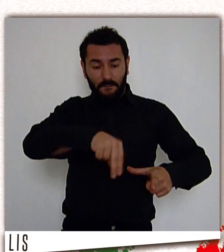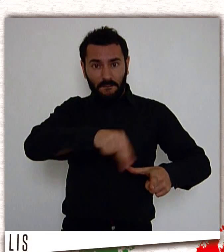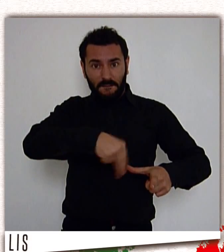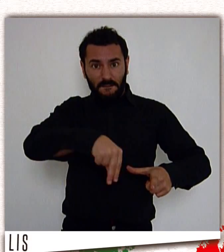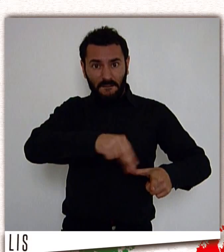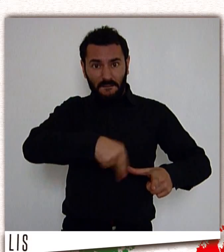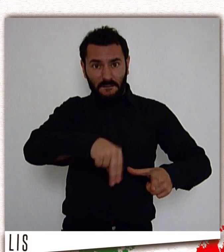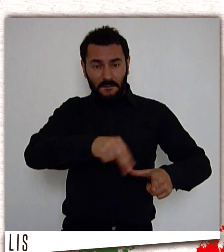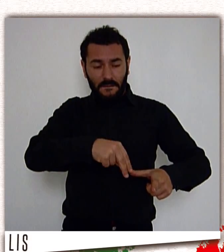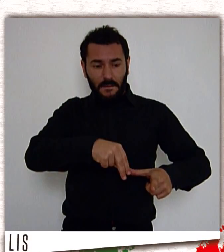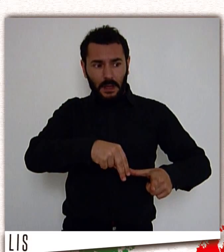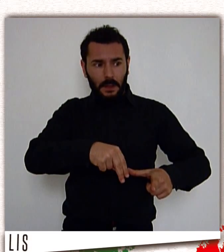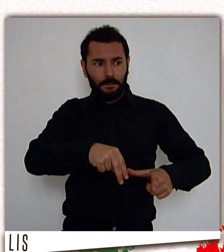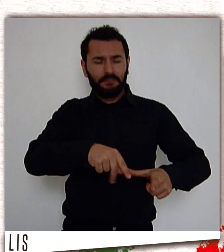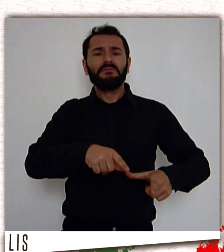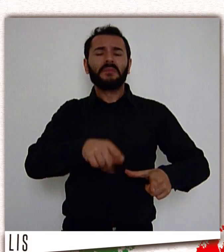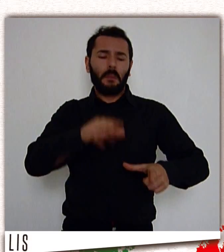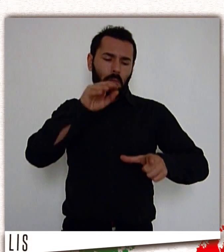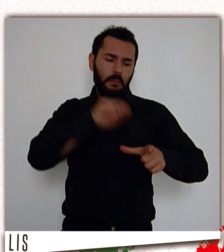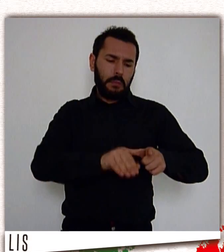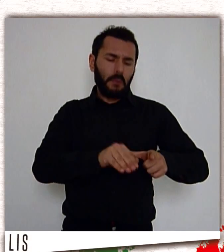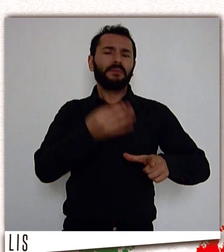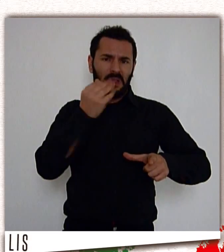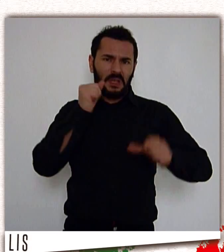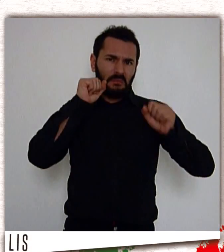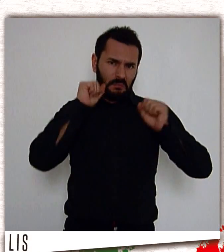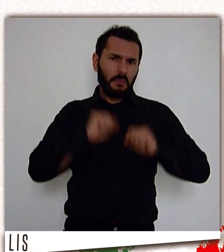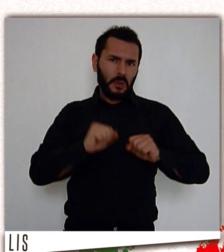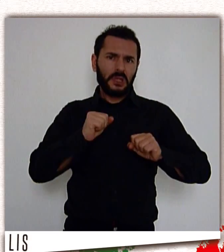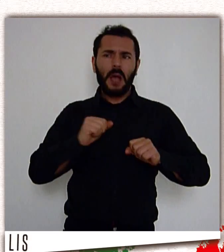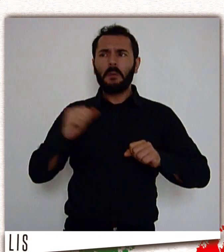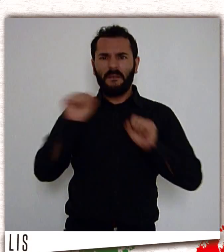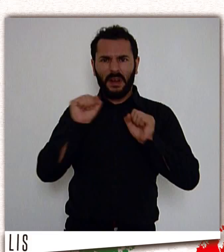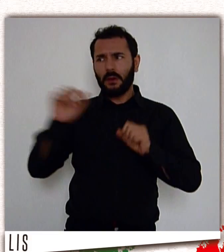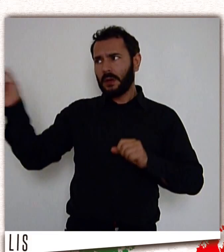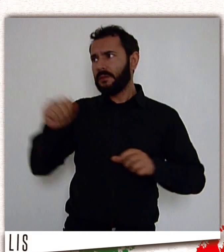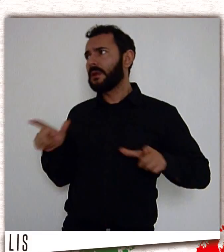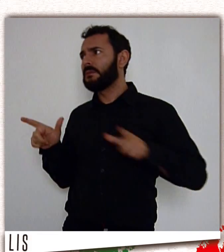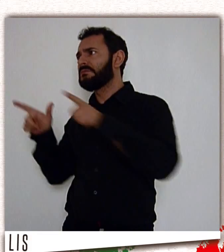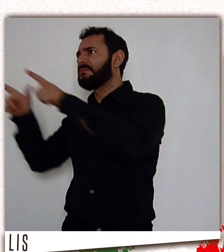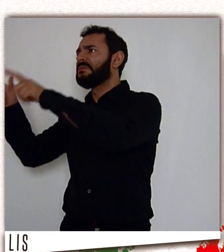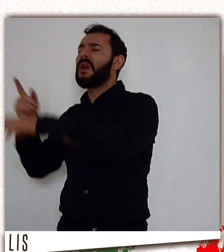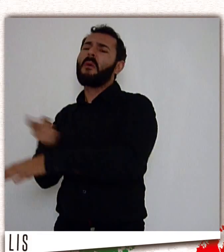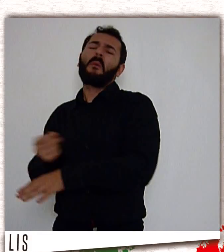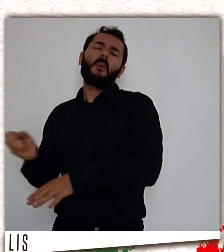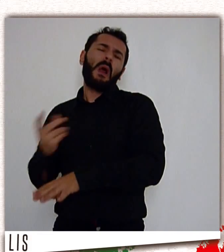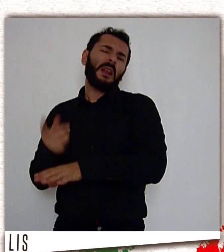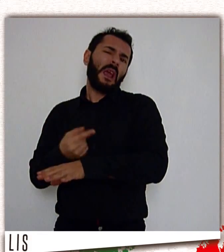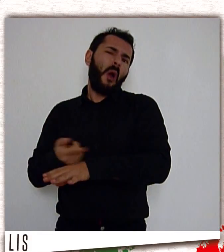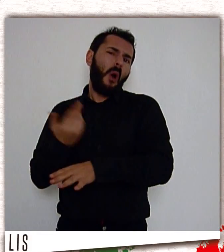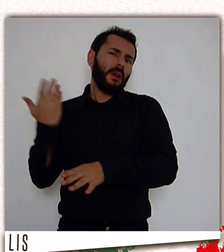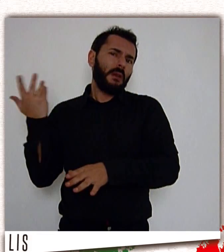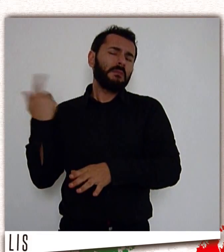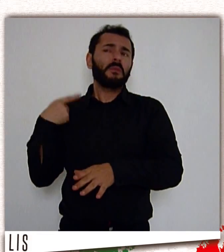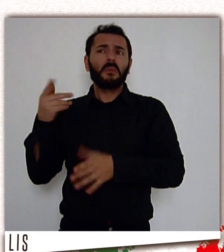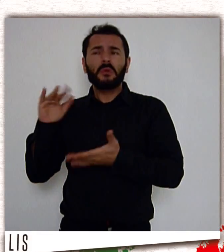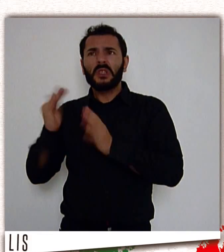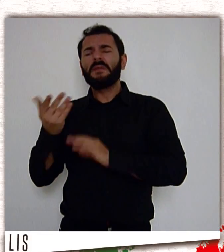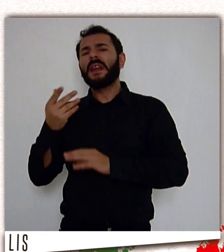potete riporre il tutto per qualche ora il frigorifero per far rassodare e ottenere una consistenza cremosa